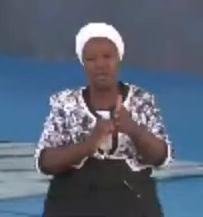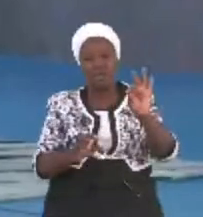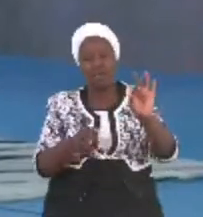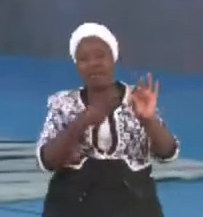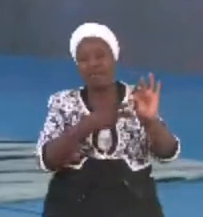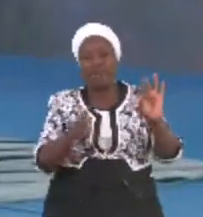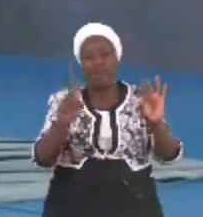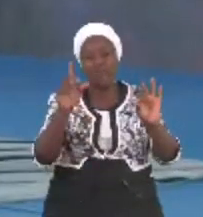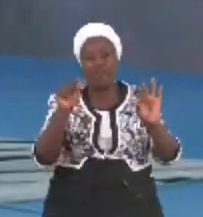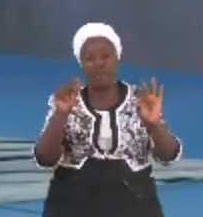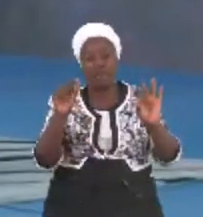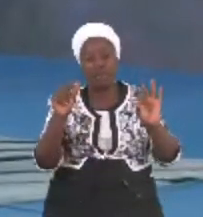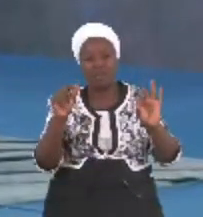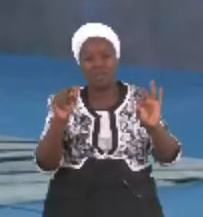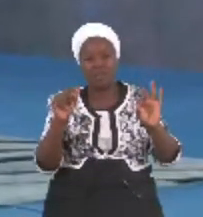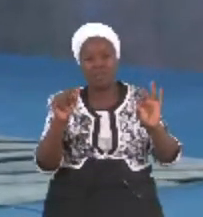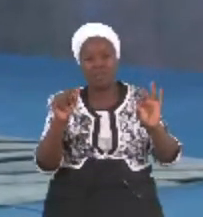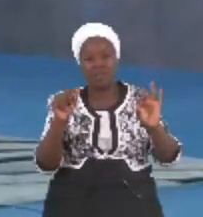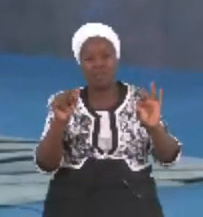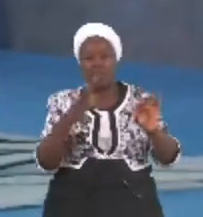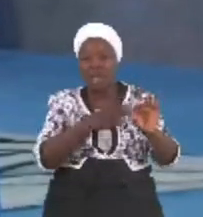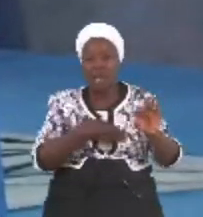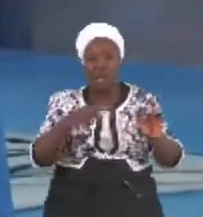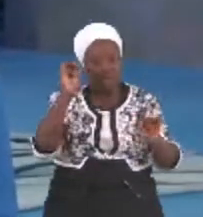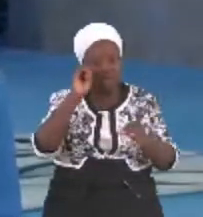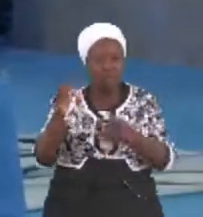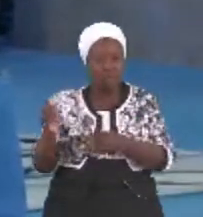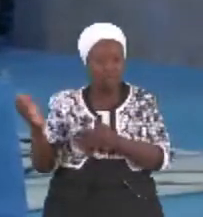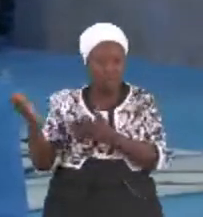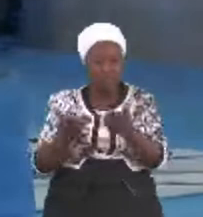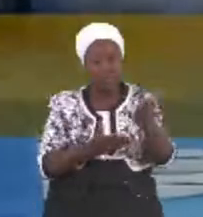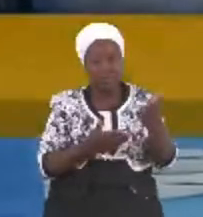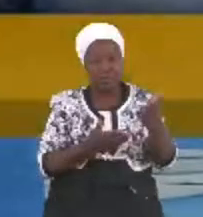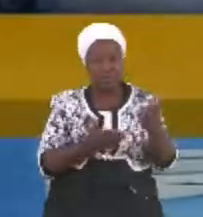20. Marc 9, verset 20.